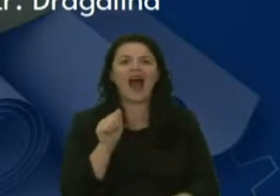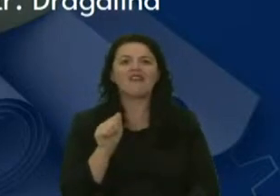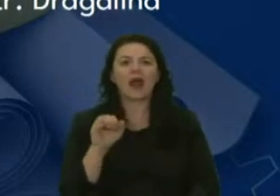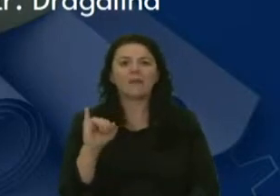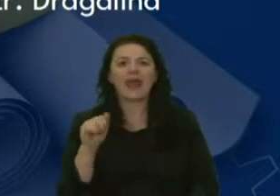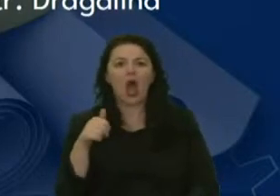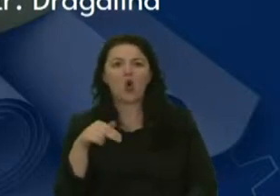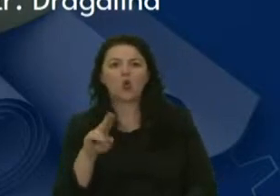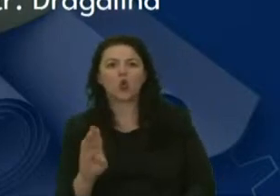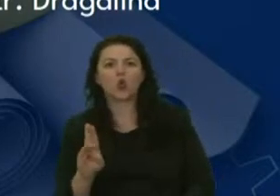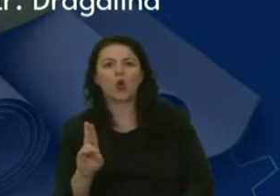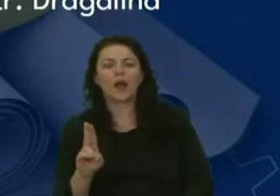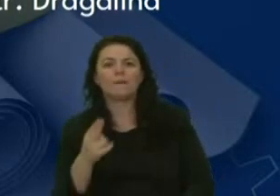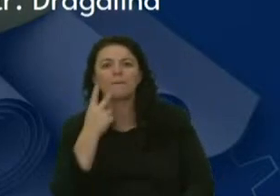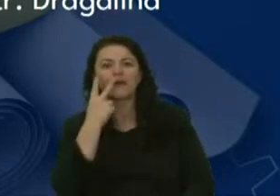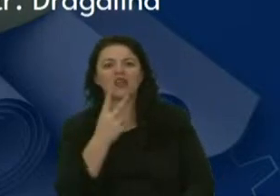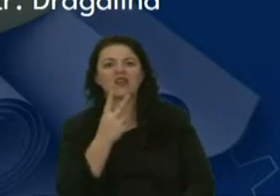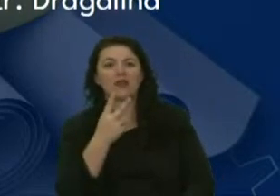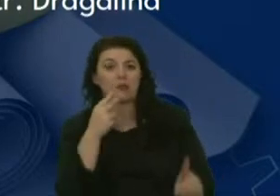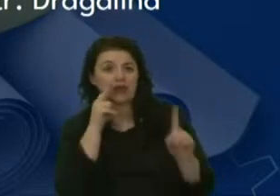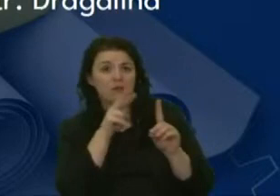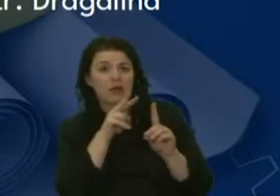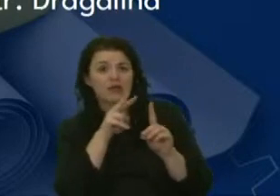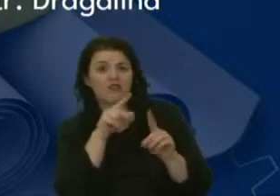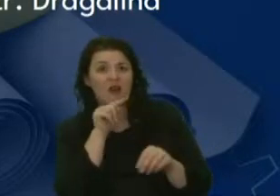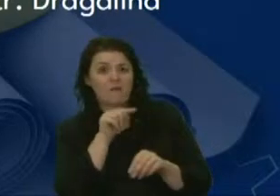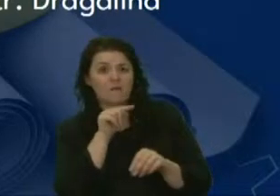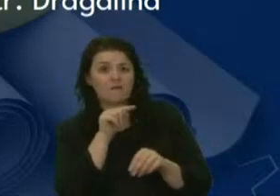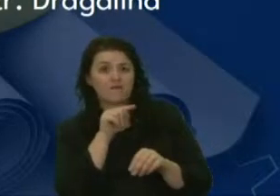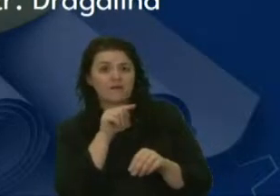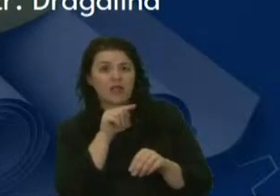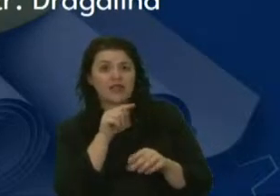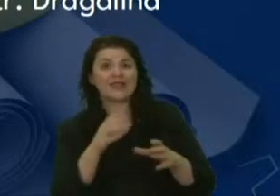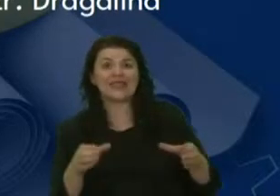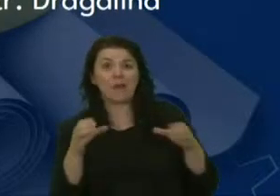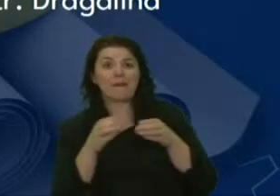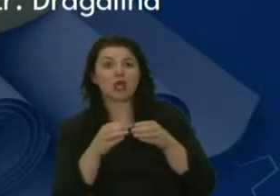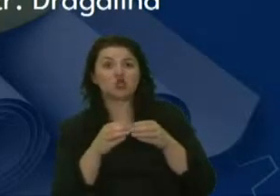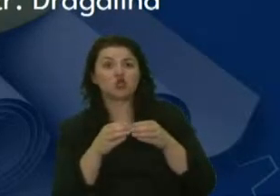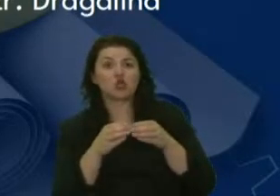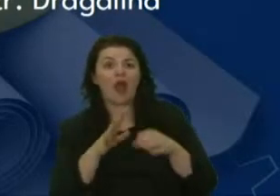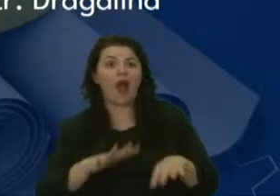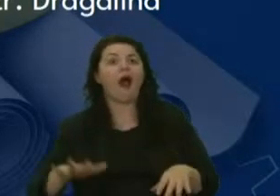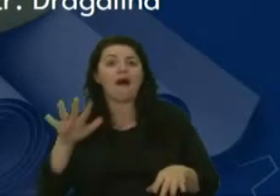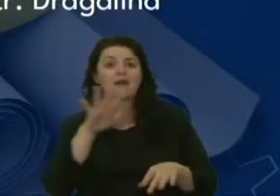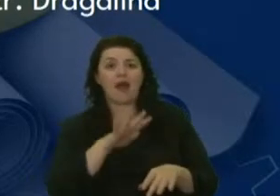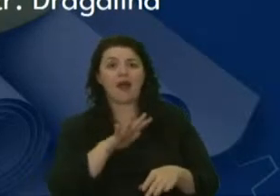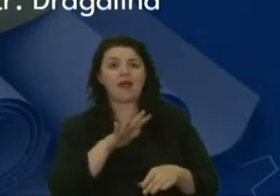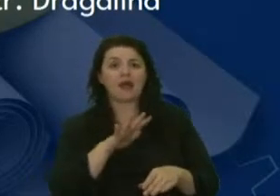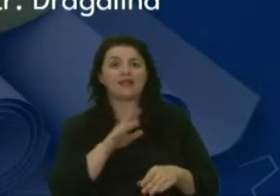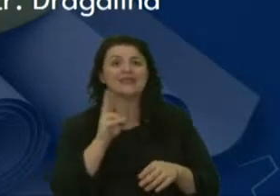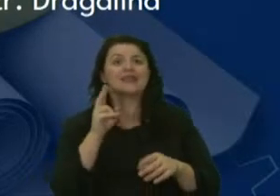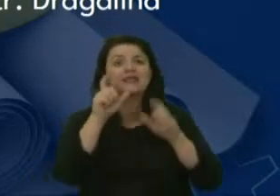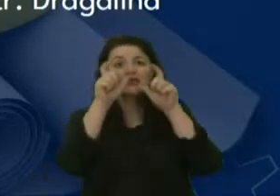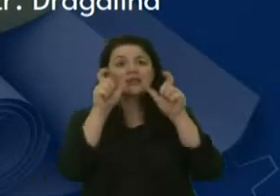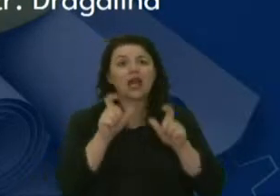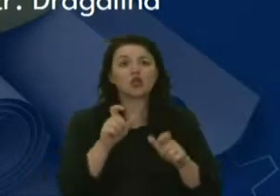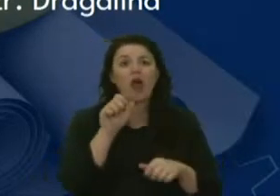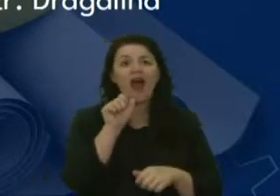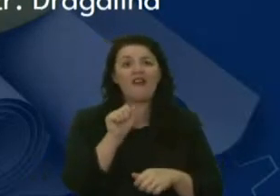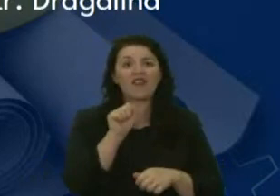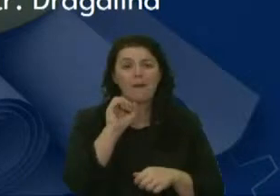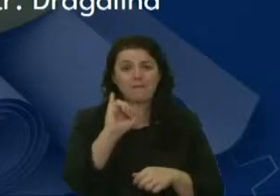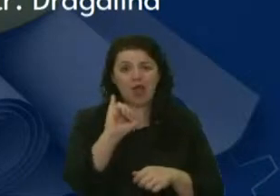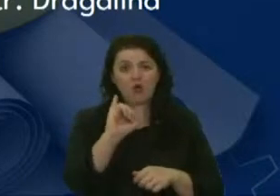foarte important privit și prin perspectiva acestei ecuații iar dimensiunea acestui areal care e compus din statuia lui Avram Iancu din